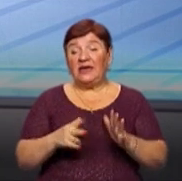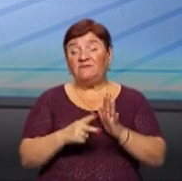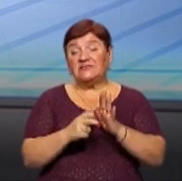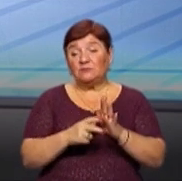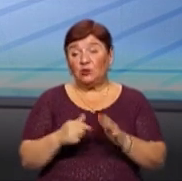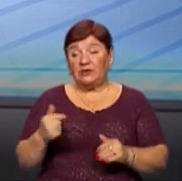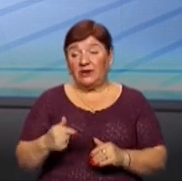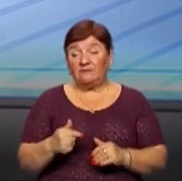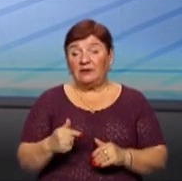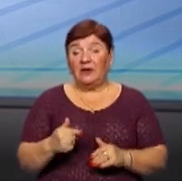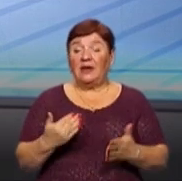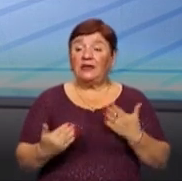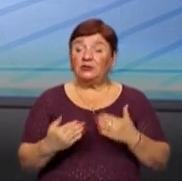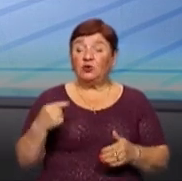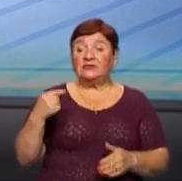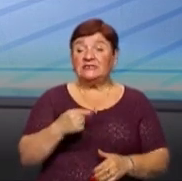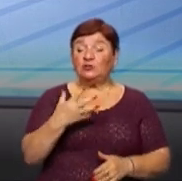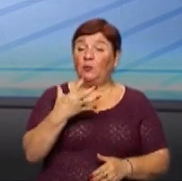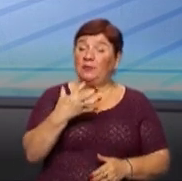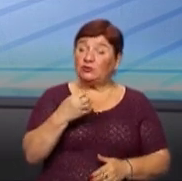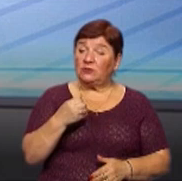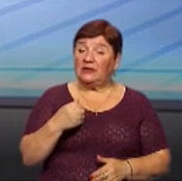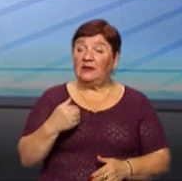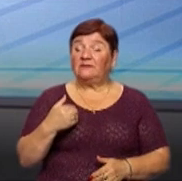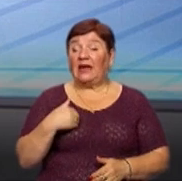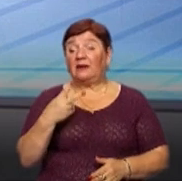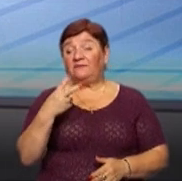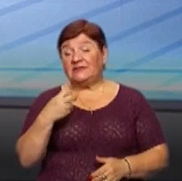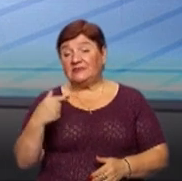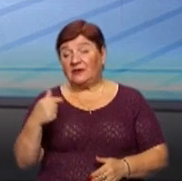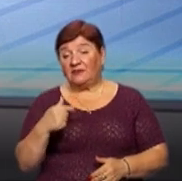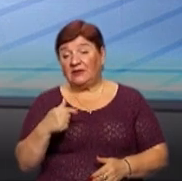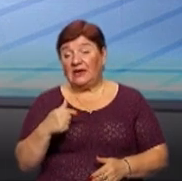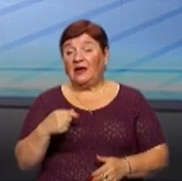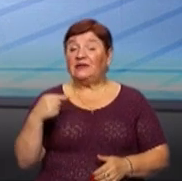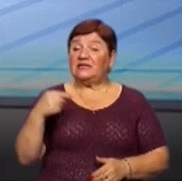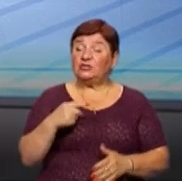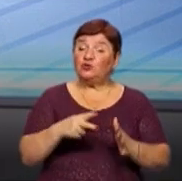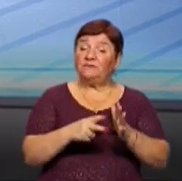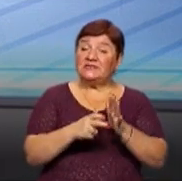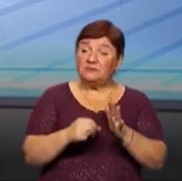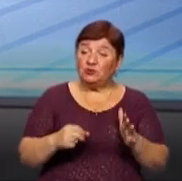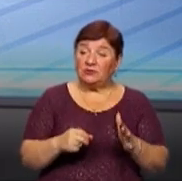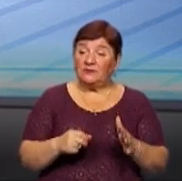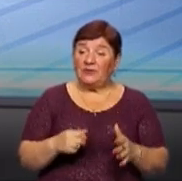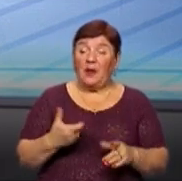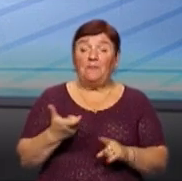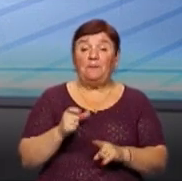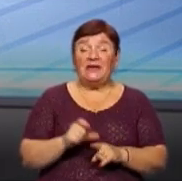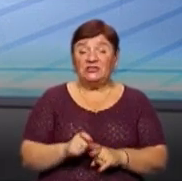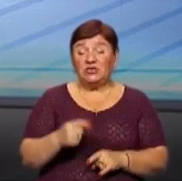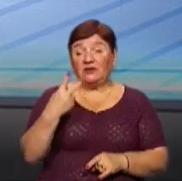Лише 800 гривень. Якщо, наприклад, 1500, тільки 500. Якщо на 200 гривень, значить 1800 гривень доплата. А більше 2000 вона не мала?